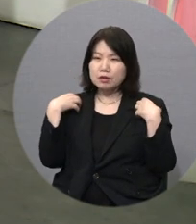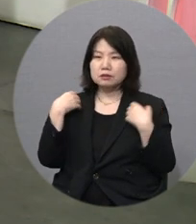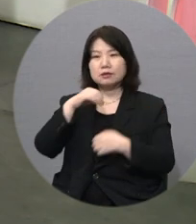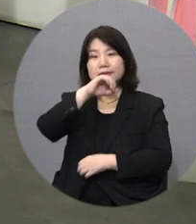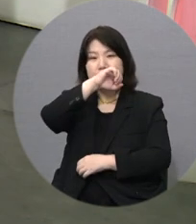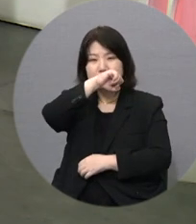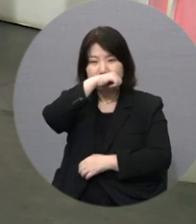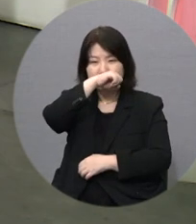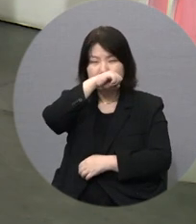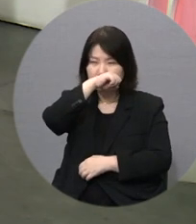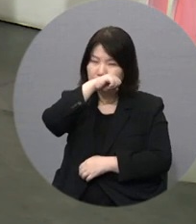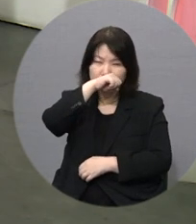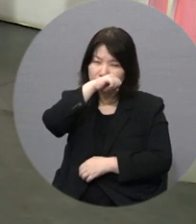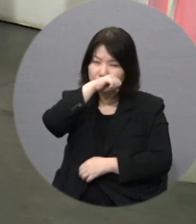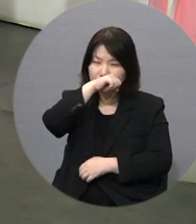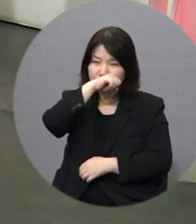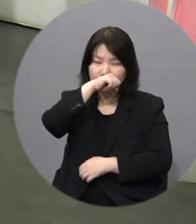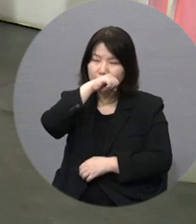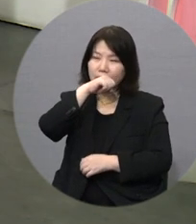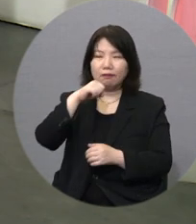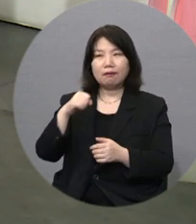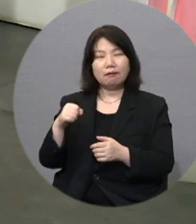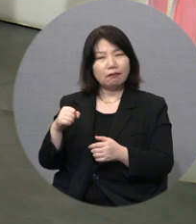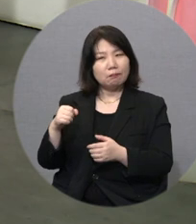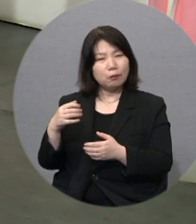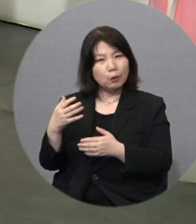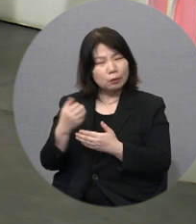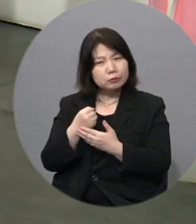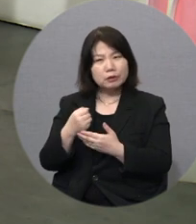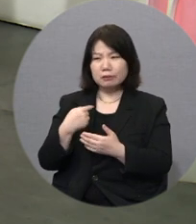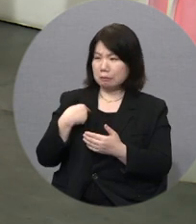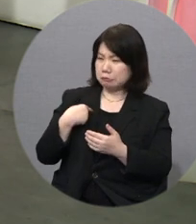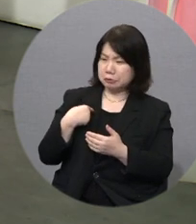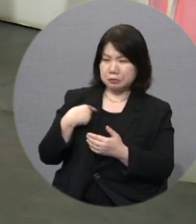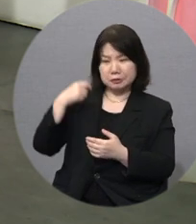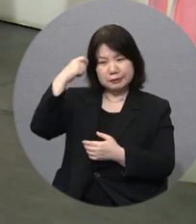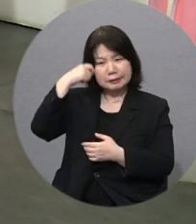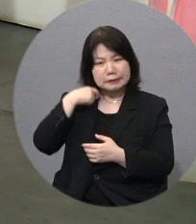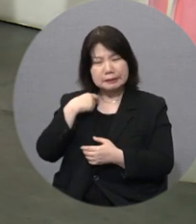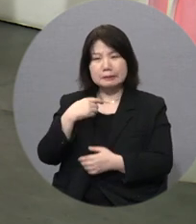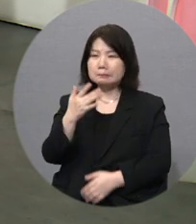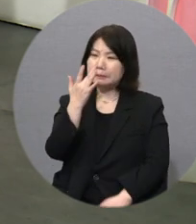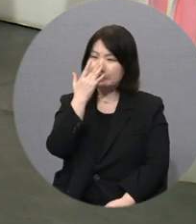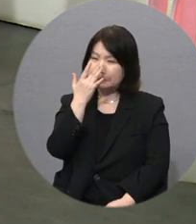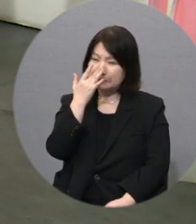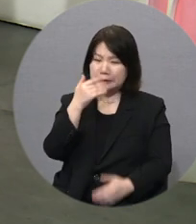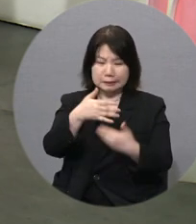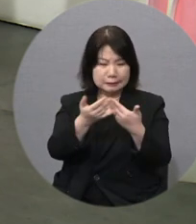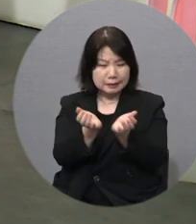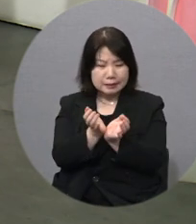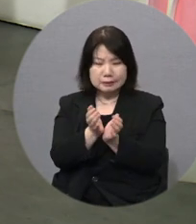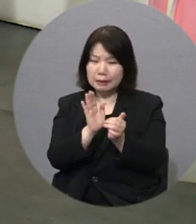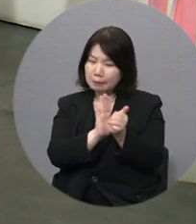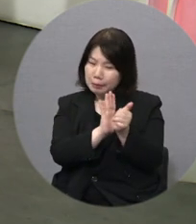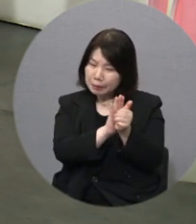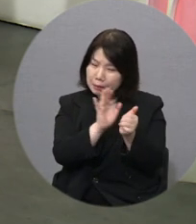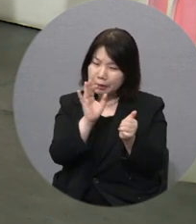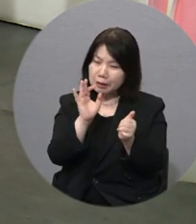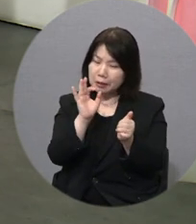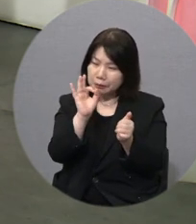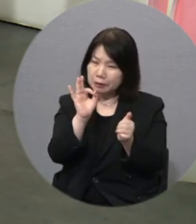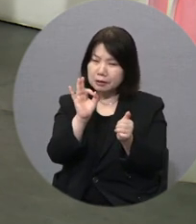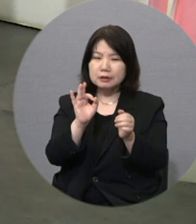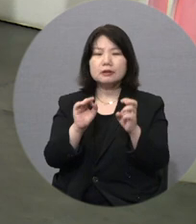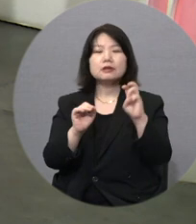예산을 많이 확보를 했다고 하는데 실질적은 피부에 닿는 거는 단체 뭐 보조금이나 이런 부분이 한 30% 다